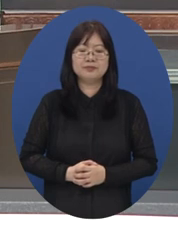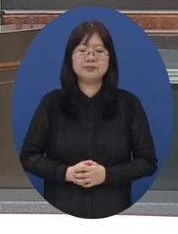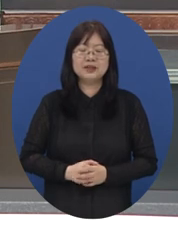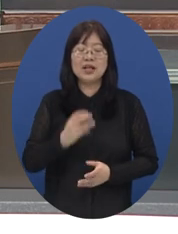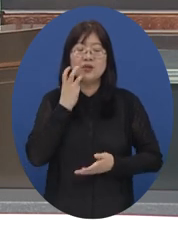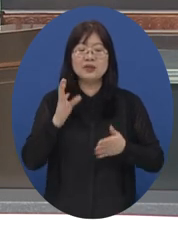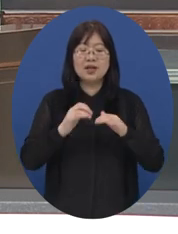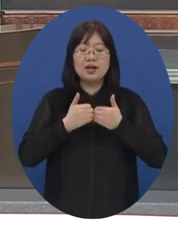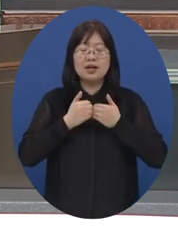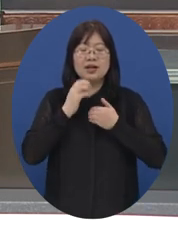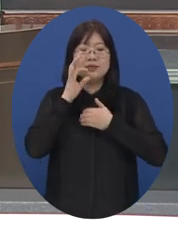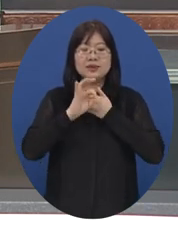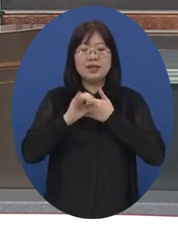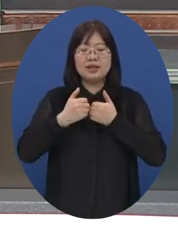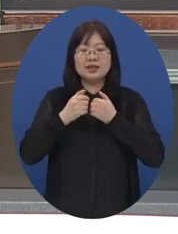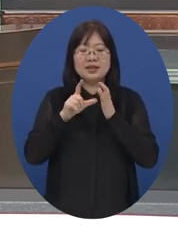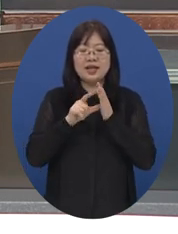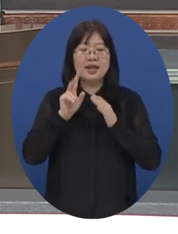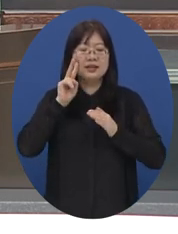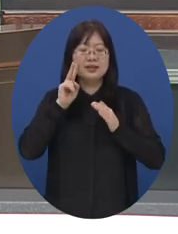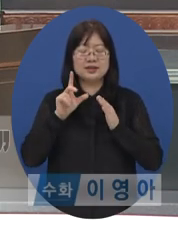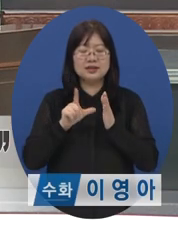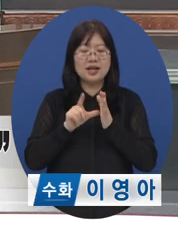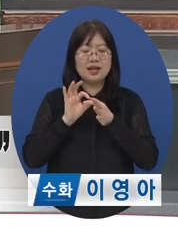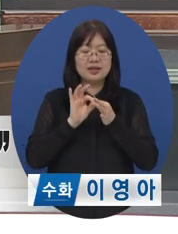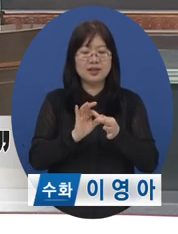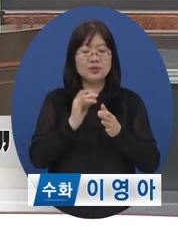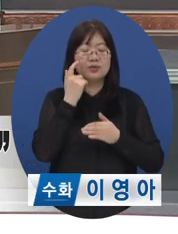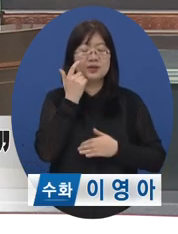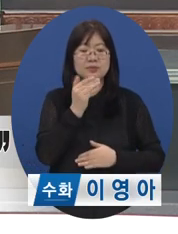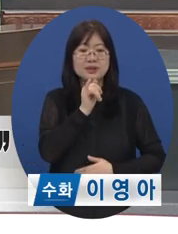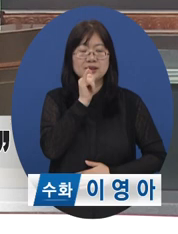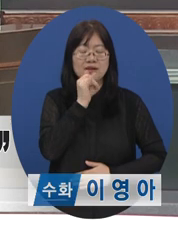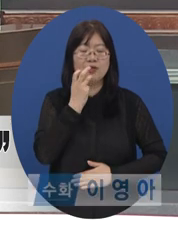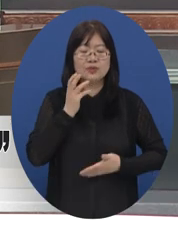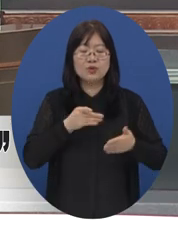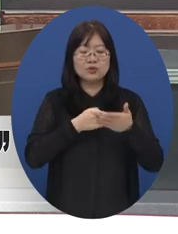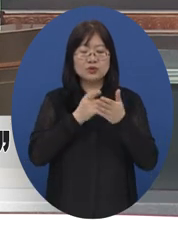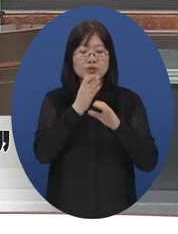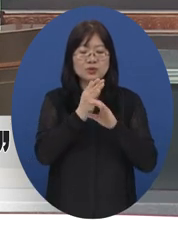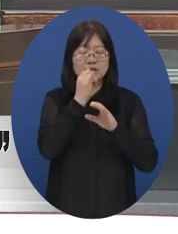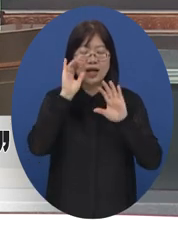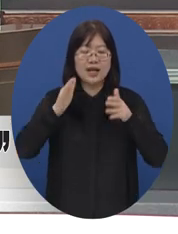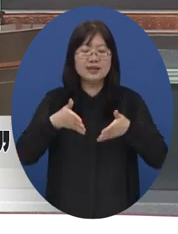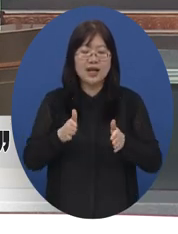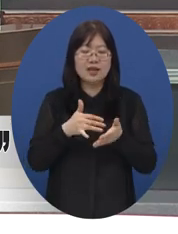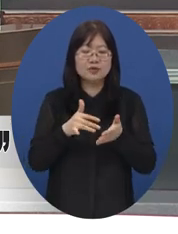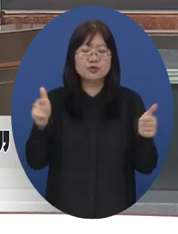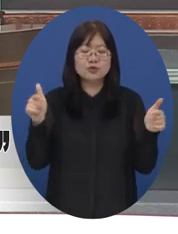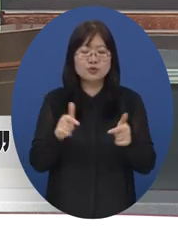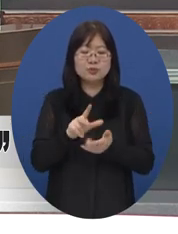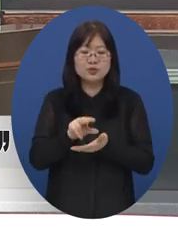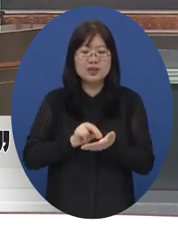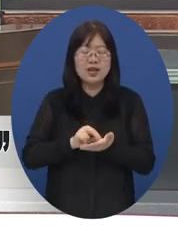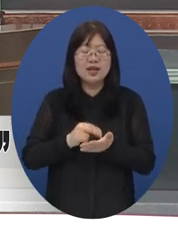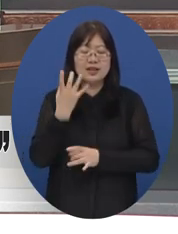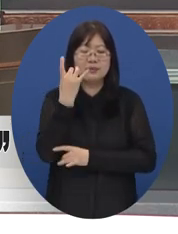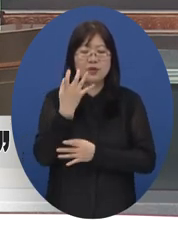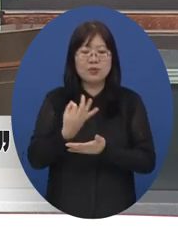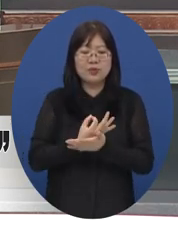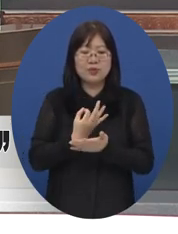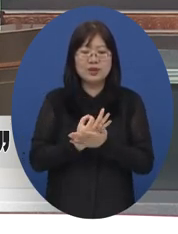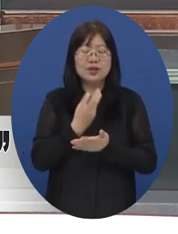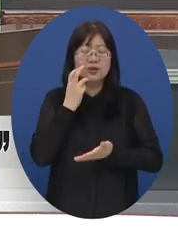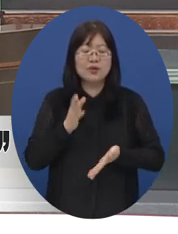경우 도의회 임시회에서 니 틀 째 토정 질문이 이어졌습니다 경우도 가 추진 중인 서 출산 대책과 기본 서적 경기북부